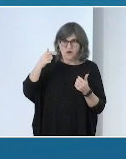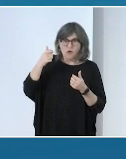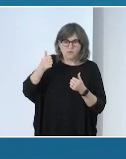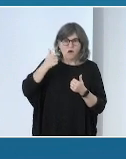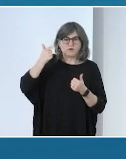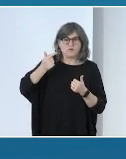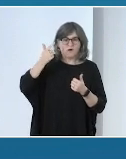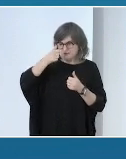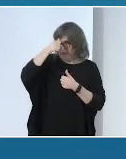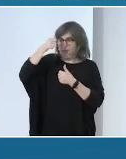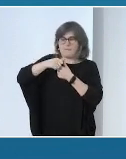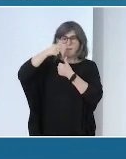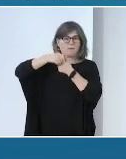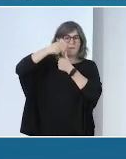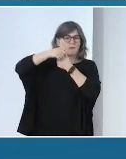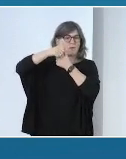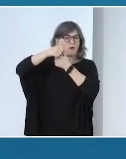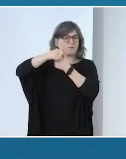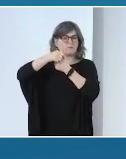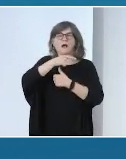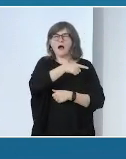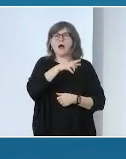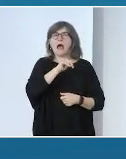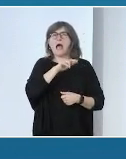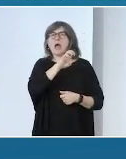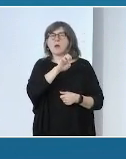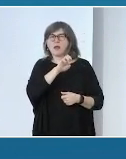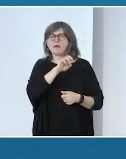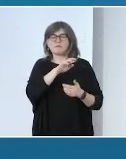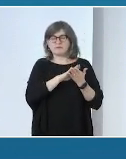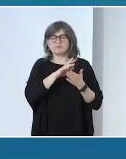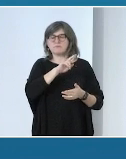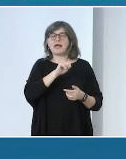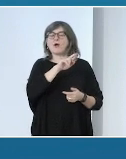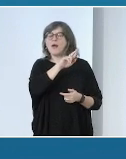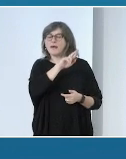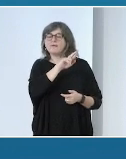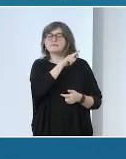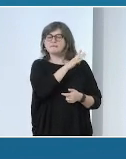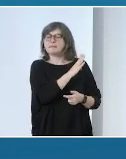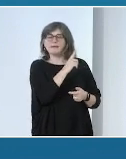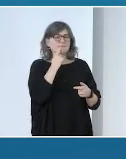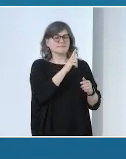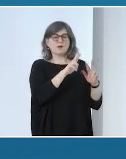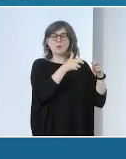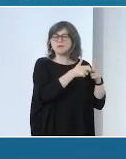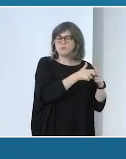mémorisation du trajet depuis le RER Luxembourg jusqu'ici, à partir de notre position